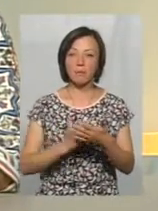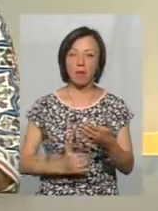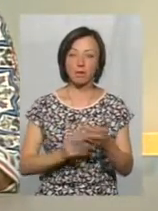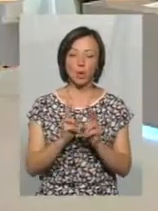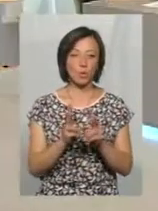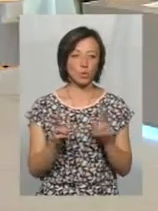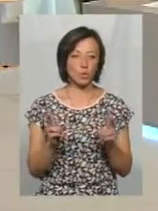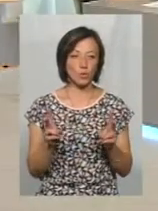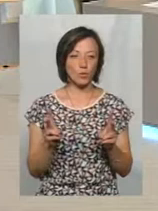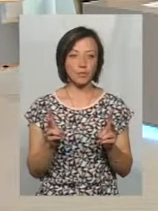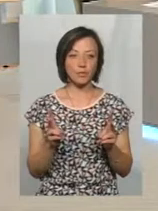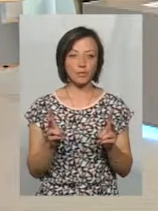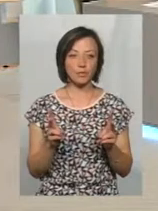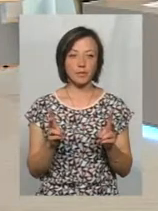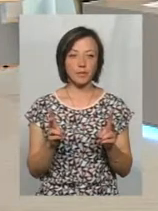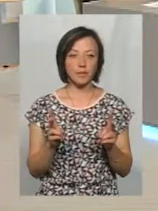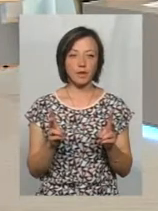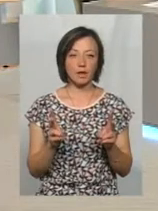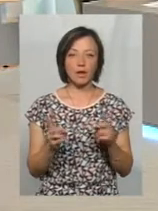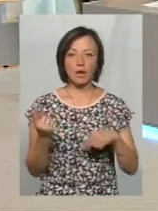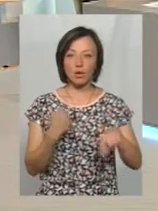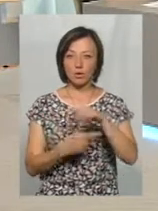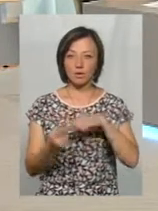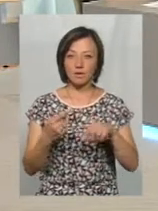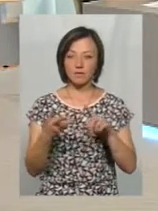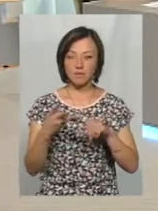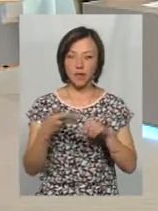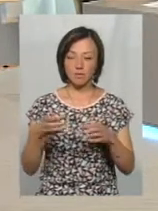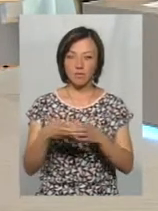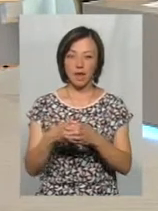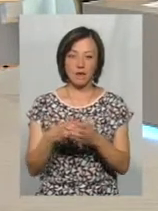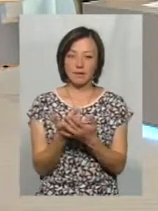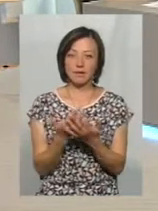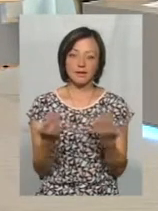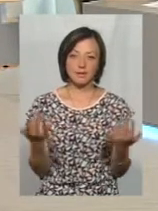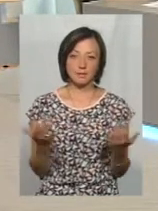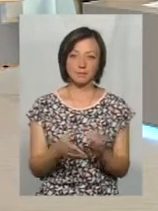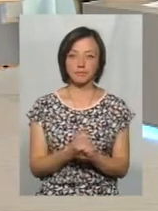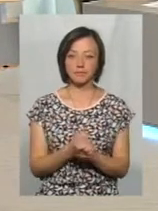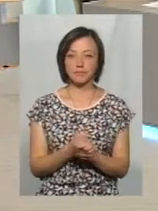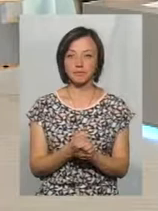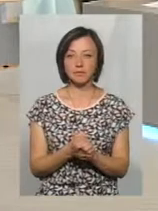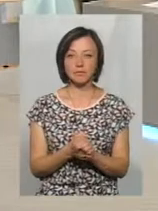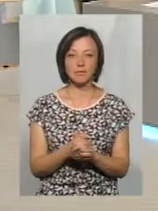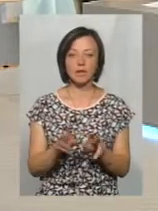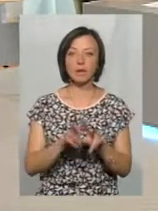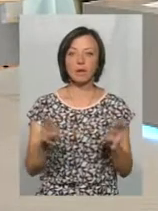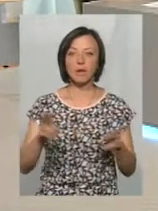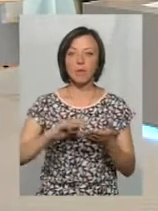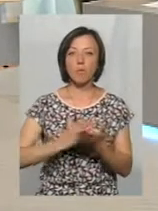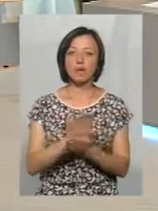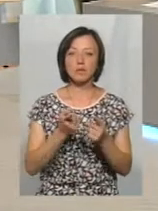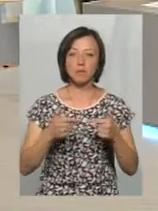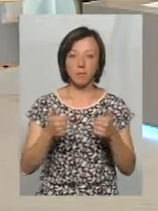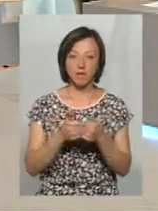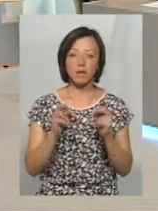хто якби крутиться от в цьому третьому секторі, так би мовити, абсолютно різний. Так? Тобто це так само, як в політичних партіях.